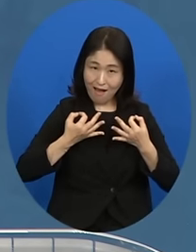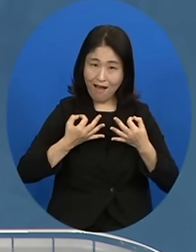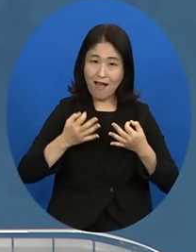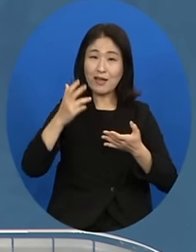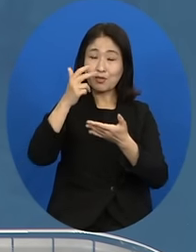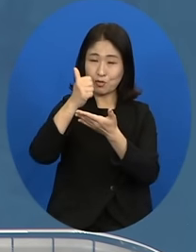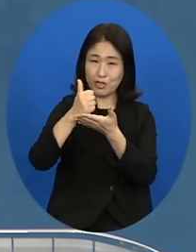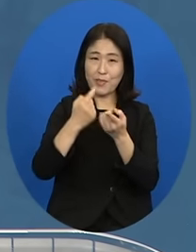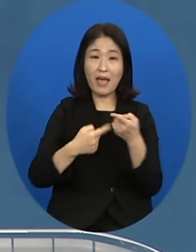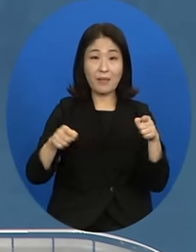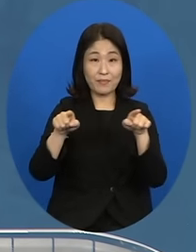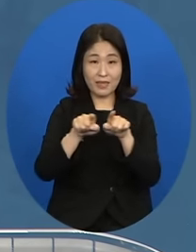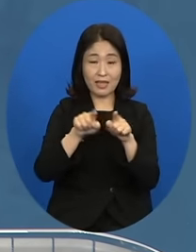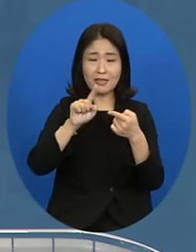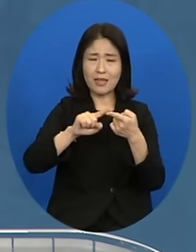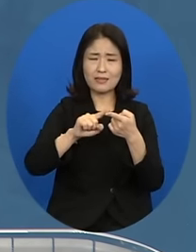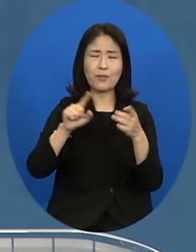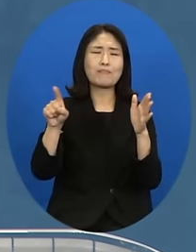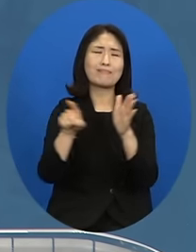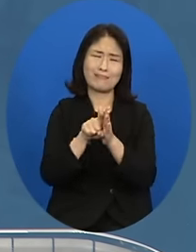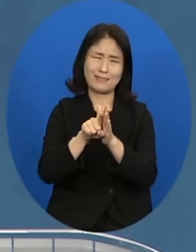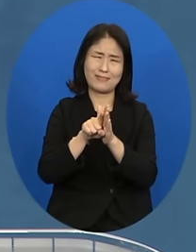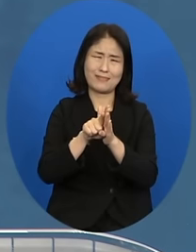주님이 함께 계신 게 믿어져요.